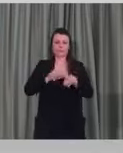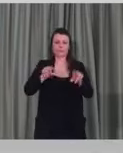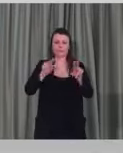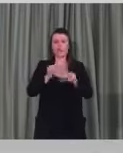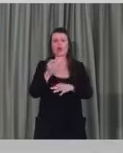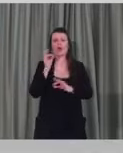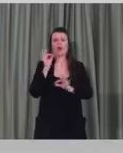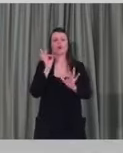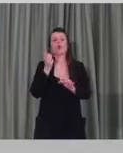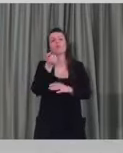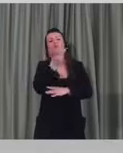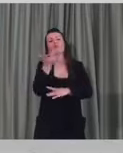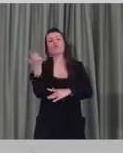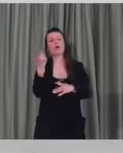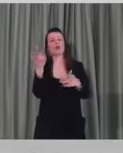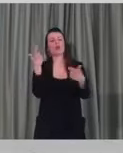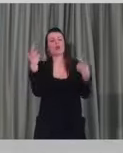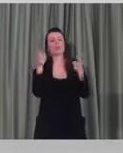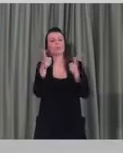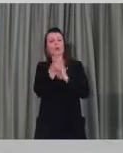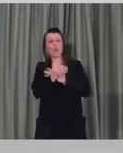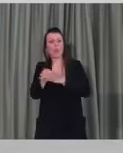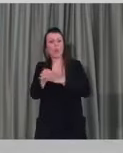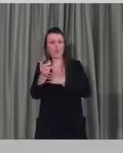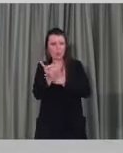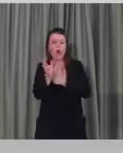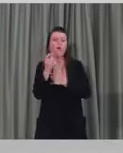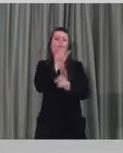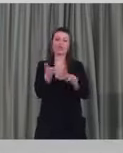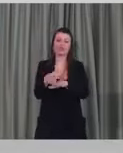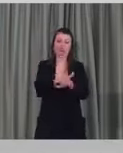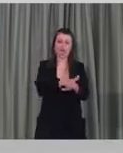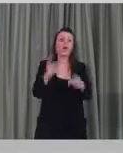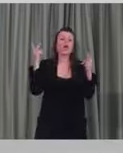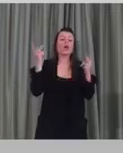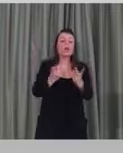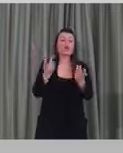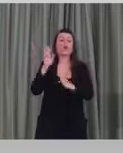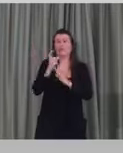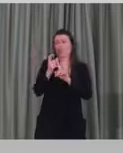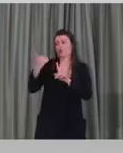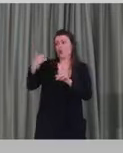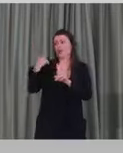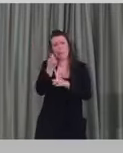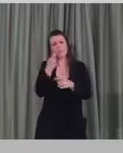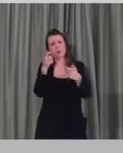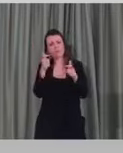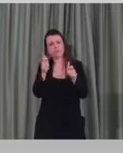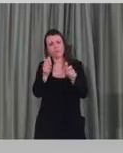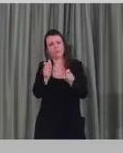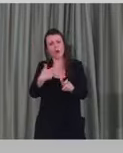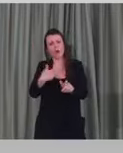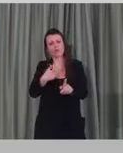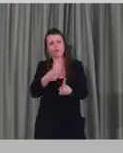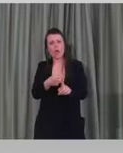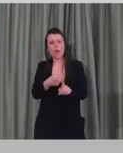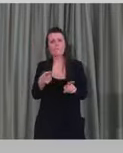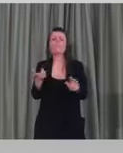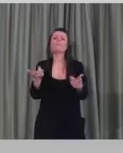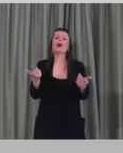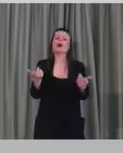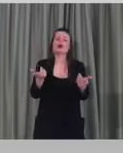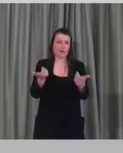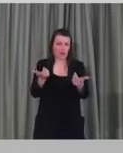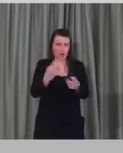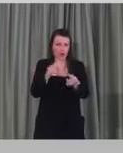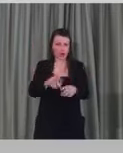poi si è comunque ridotto da quelli di qualche giorno fa però è assolutamente questo l'elemento secondo mi